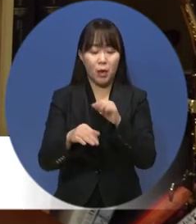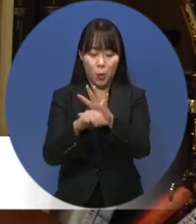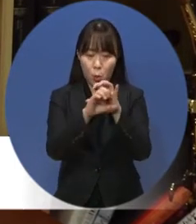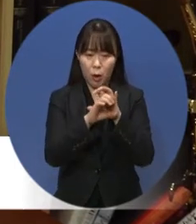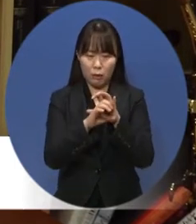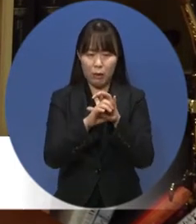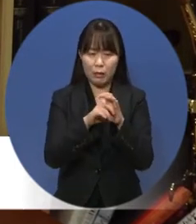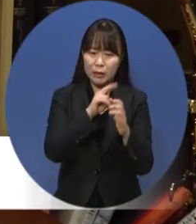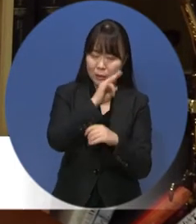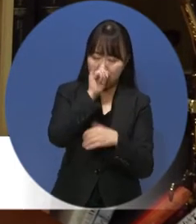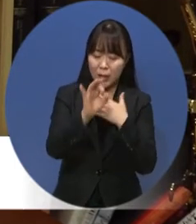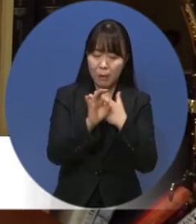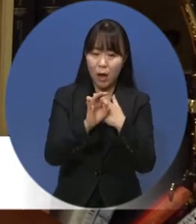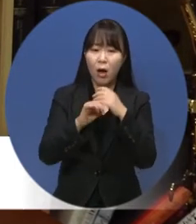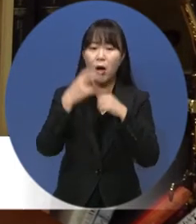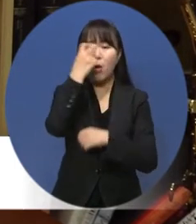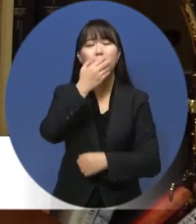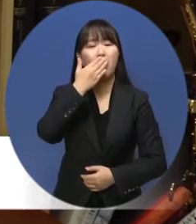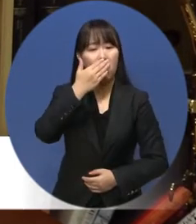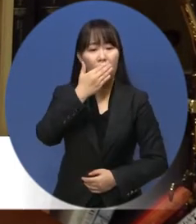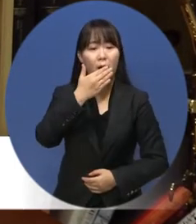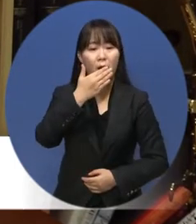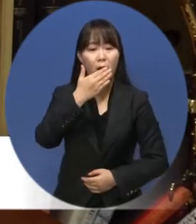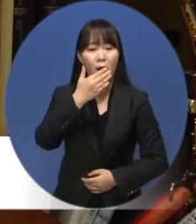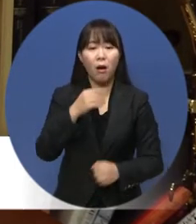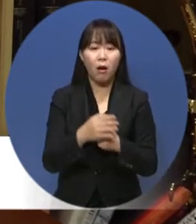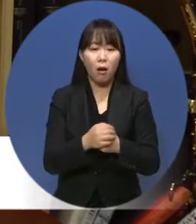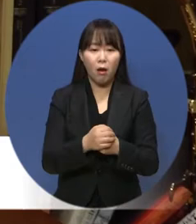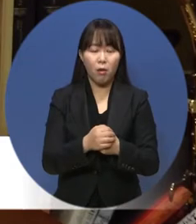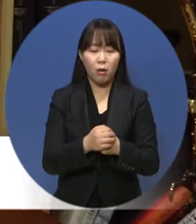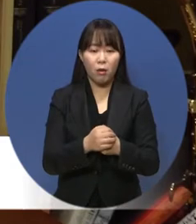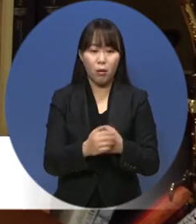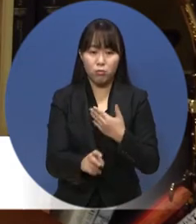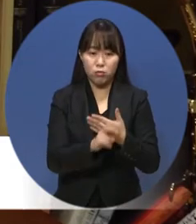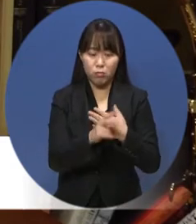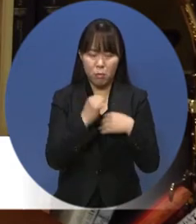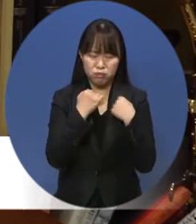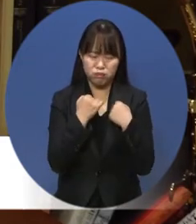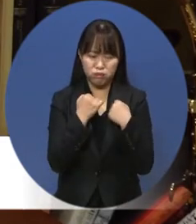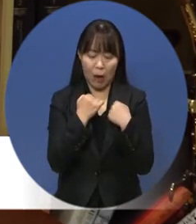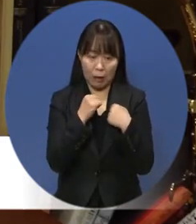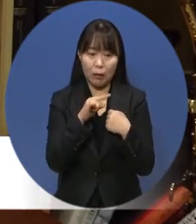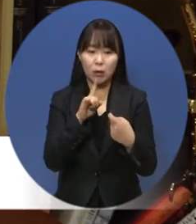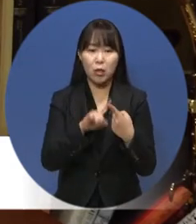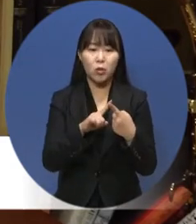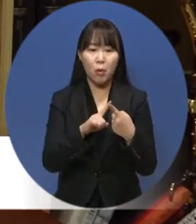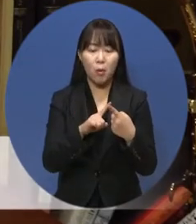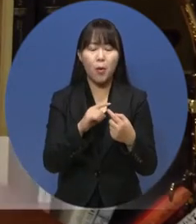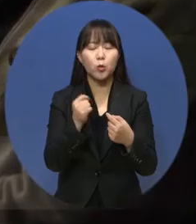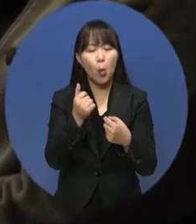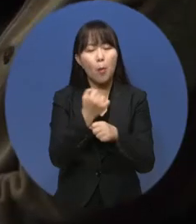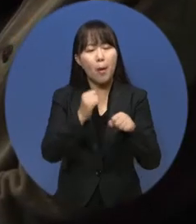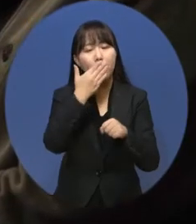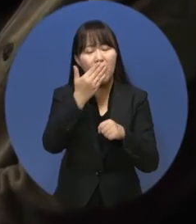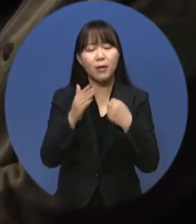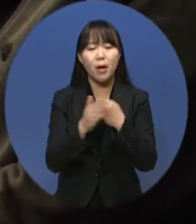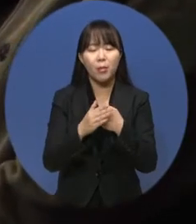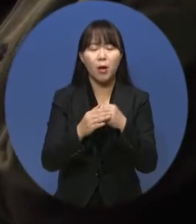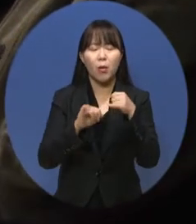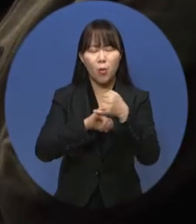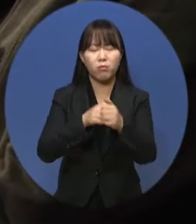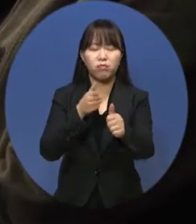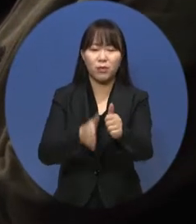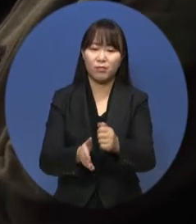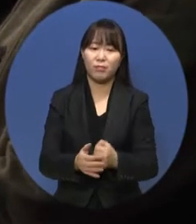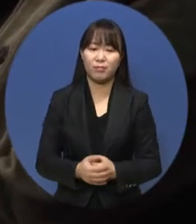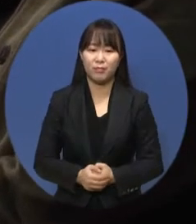때는 검사를 다 받으실 수 있습니다 그거 7을 통보 면제 제도 가 있으니까 이거 보면 꼭 활용해 줬으면 좋겠습니다 보기 트윈